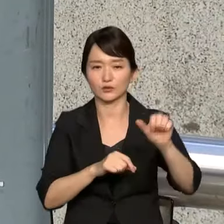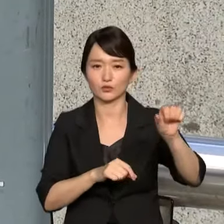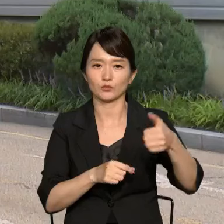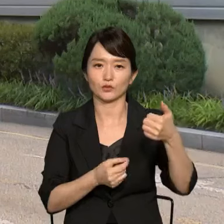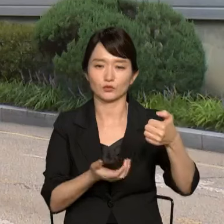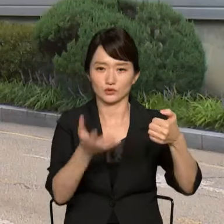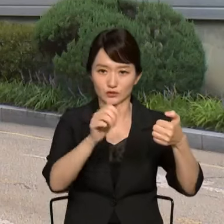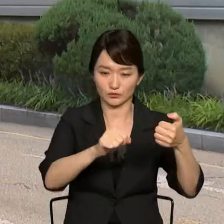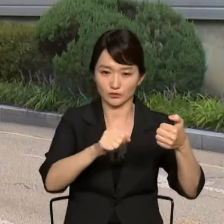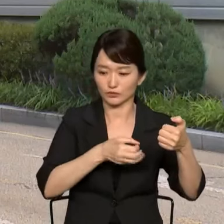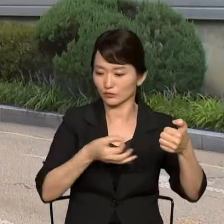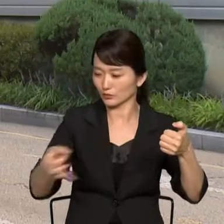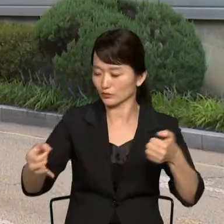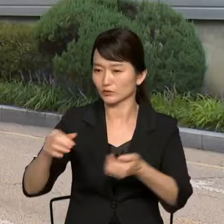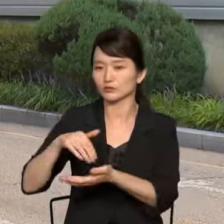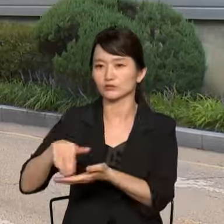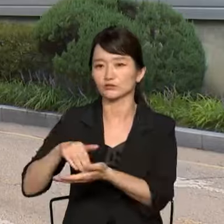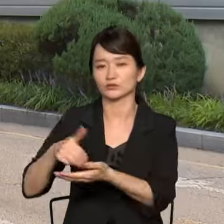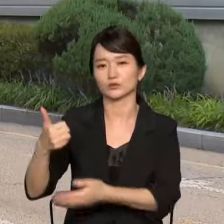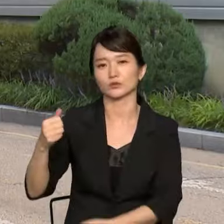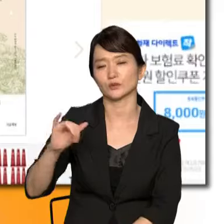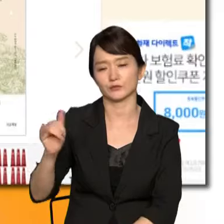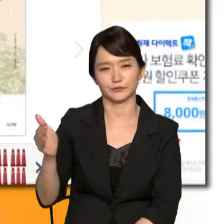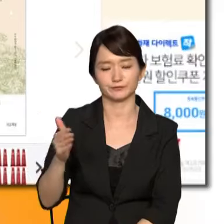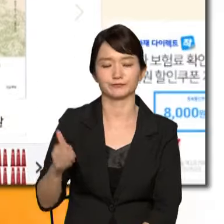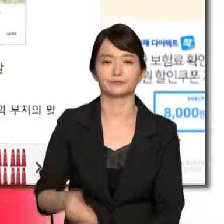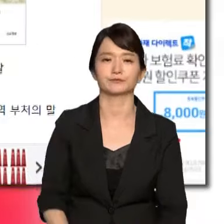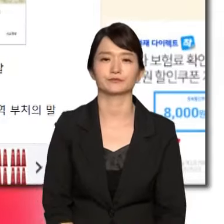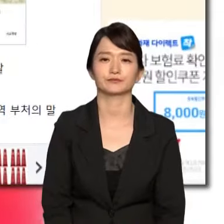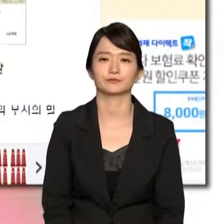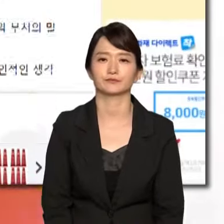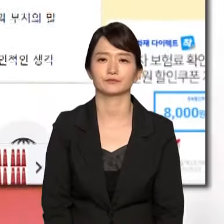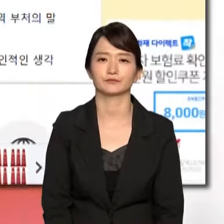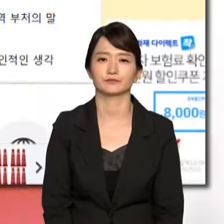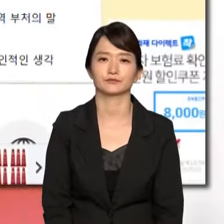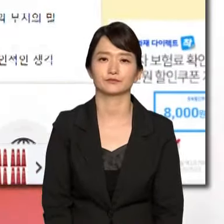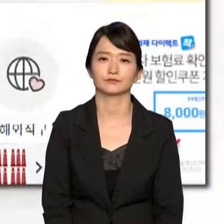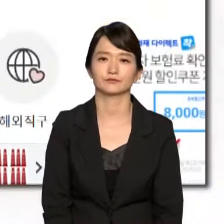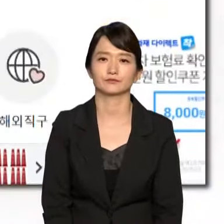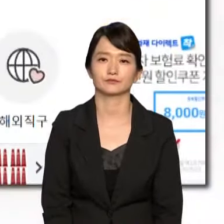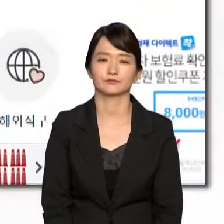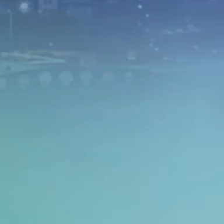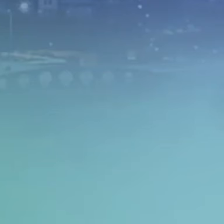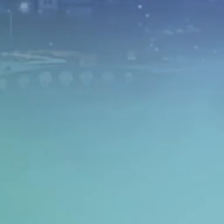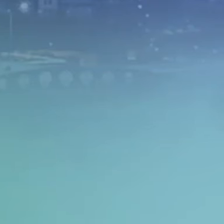채권자는 약 5만 명으로 추정됩니다. JTBC 김지윤입니다.